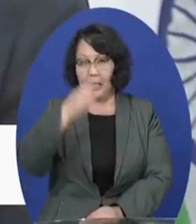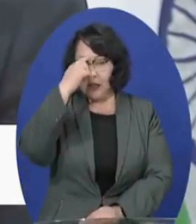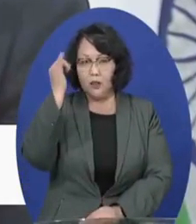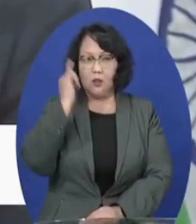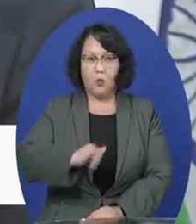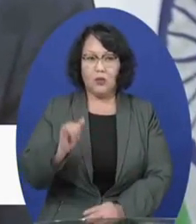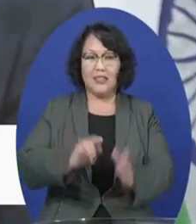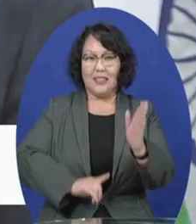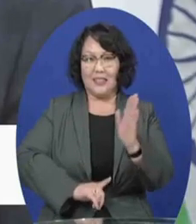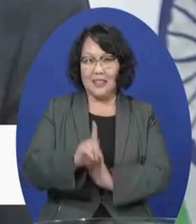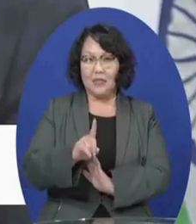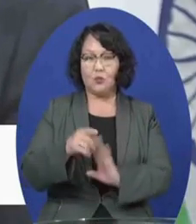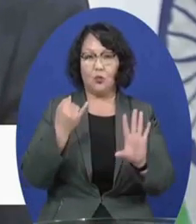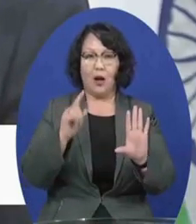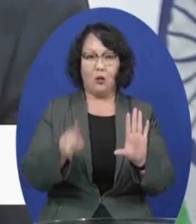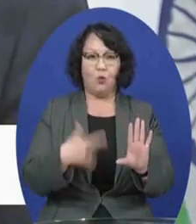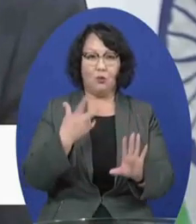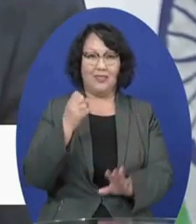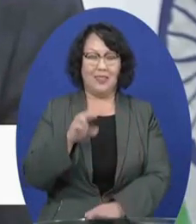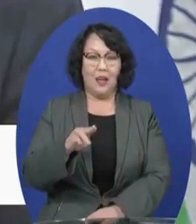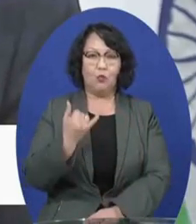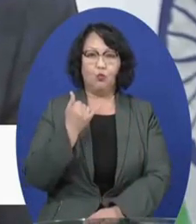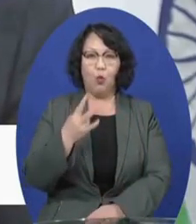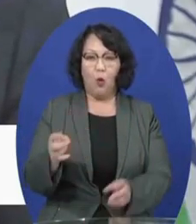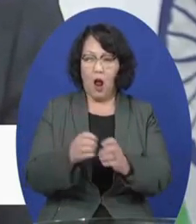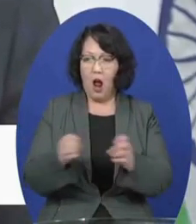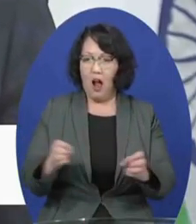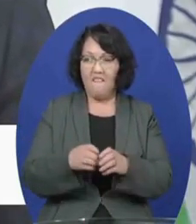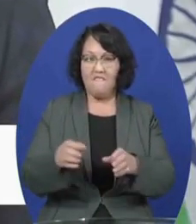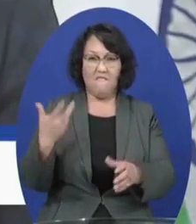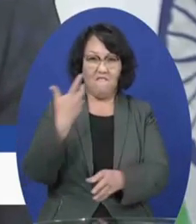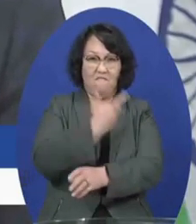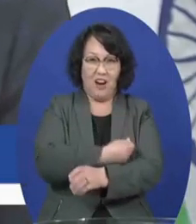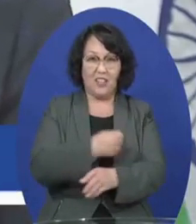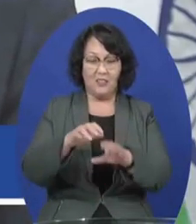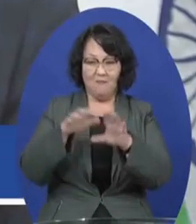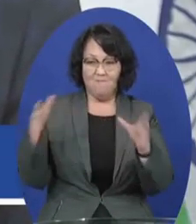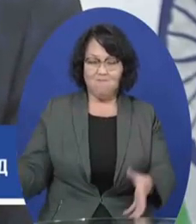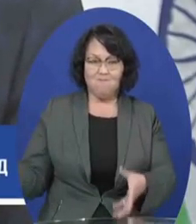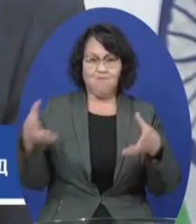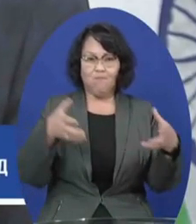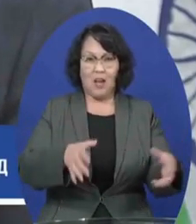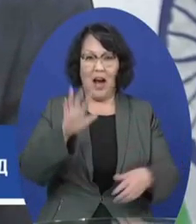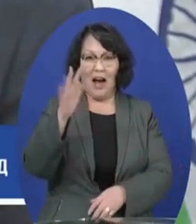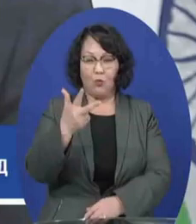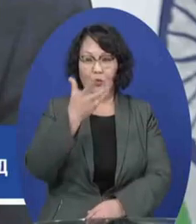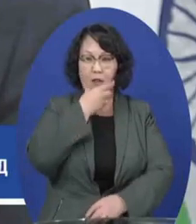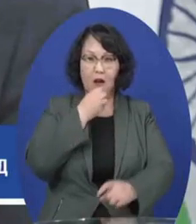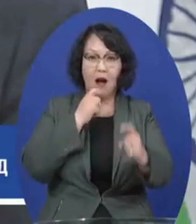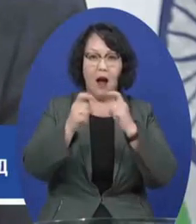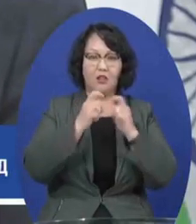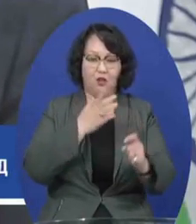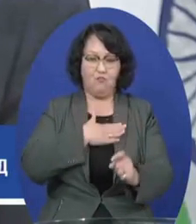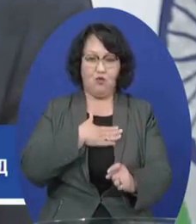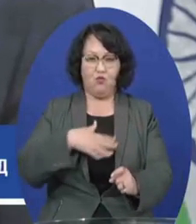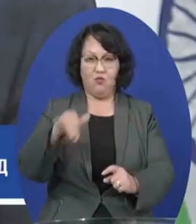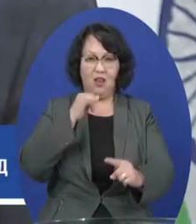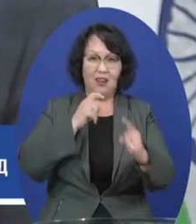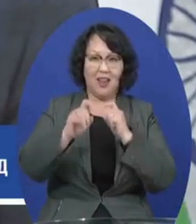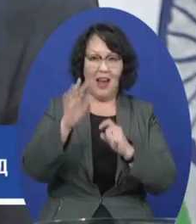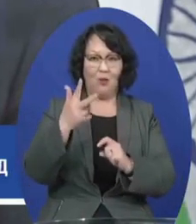Энэтхэг улс нь эхний ээлжинд 6.3 сая тонн вакциныг 13 найрсаг түнш орондоо бэлгэлж байгаа бөгөөд энэ нь бидний